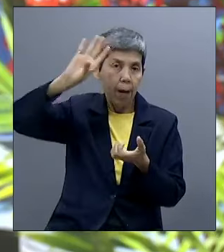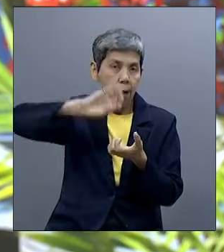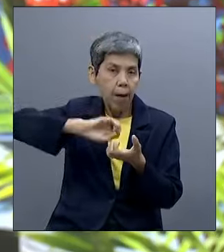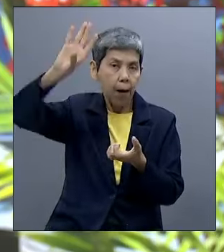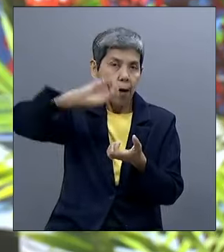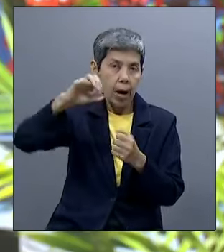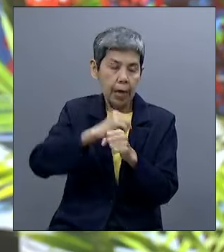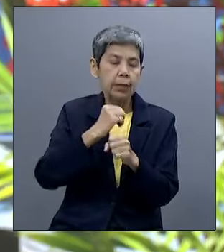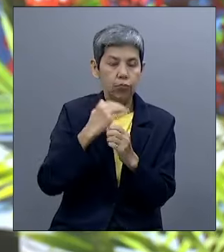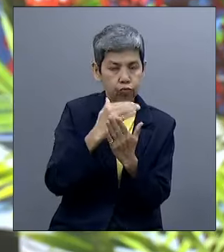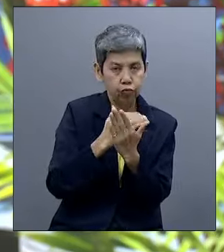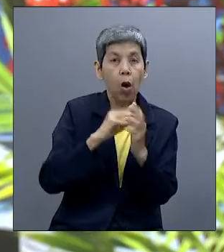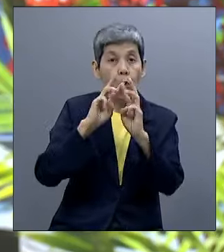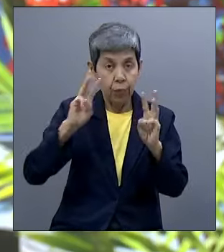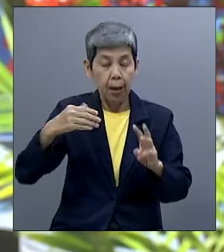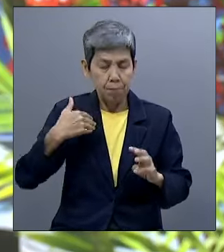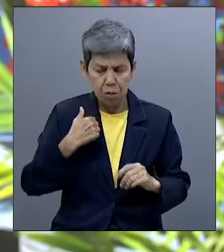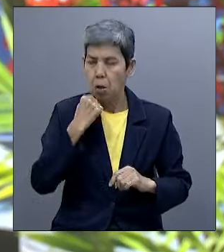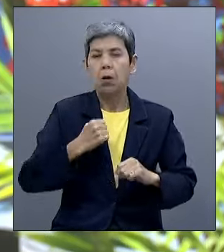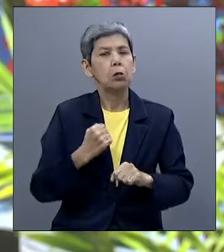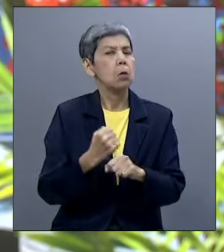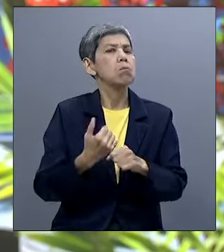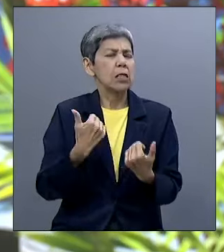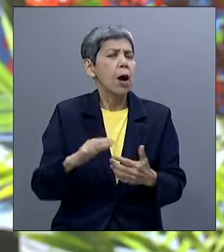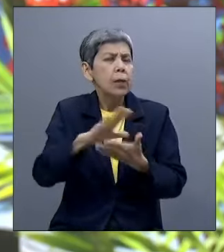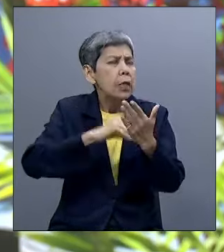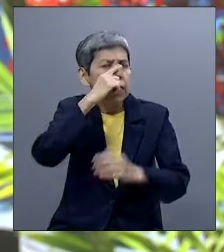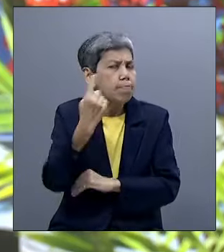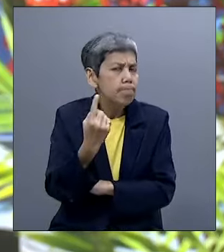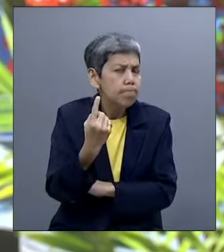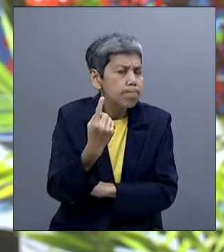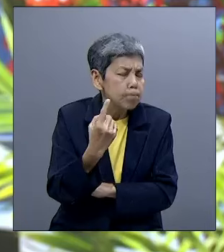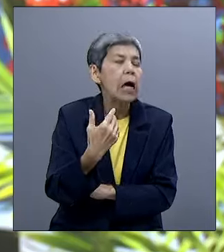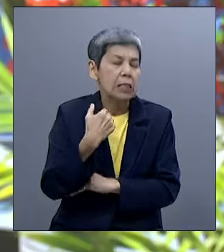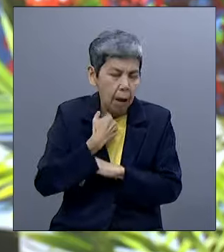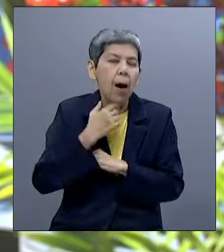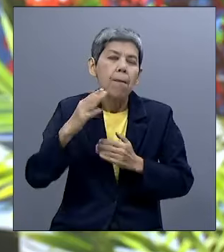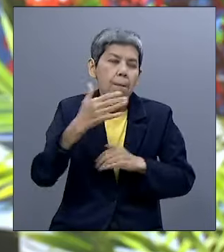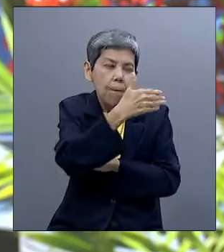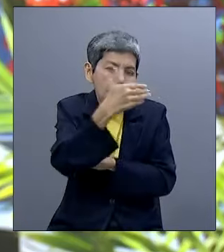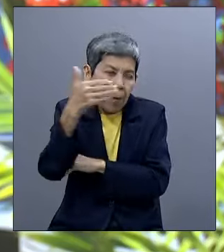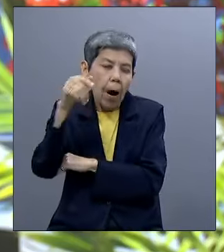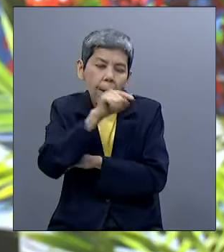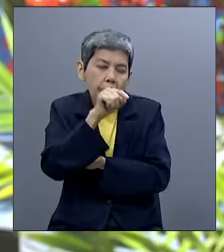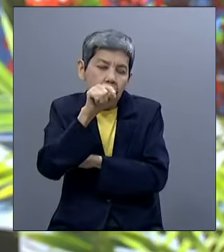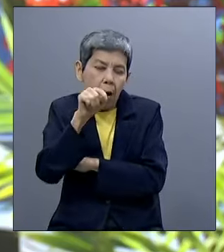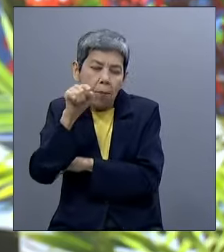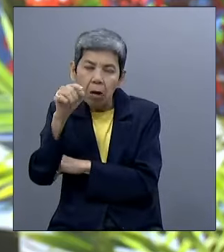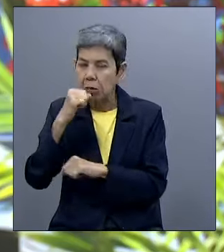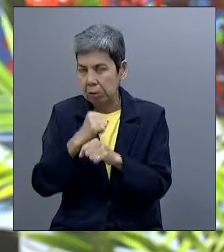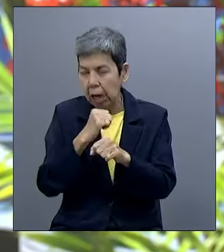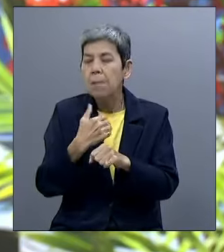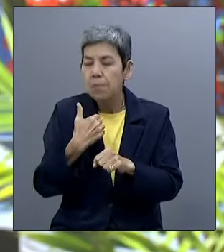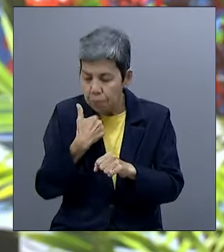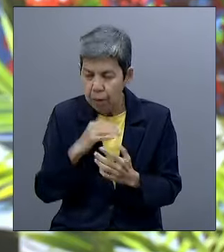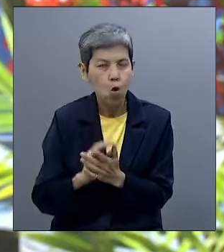ดการข้อมูลค่ะกำลังกลายเป็นมาตรฐานจริงๆไม่ใช่แค่ประเทศไทยนะคะที่ถูกผลักดันให้เป็นรูปธรรมมากขึ้นกำลังเป็นมาตรฐานที่เกิดขึ้นนะคะ